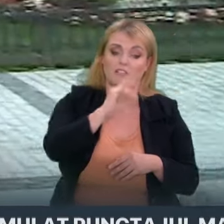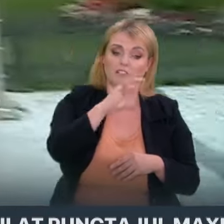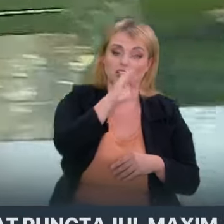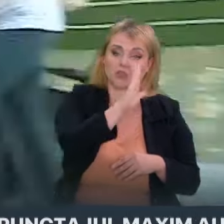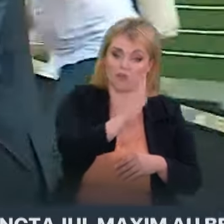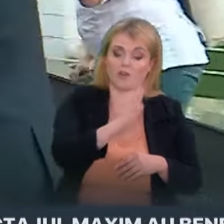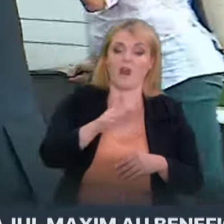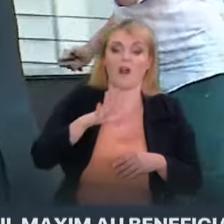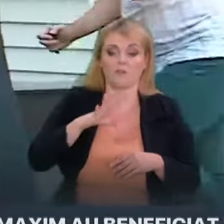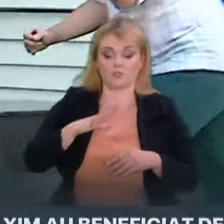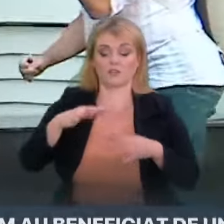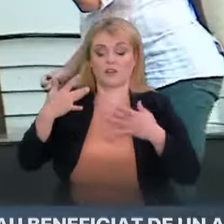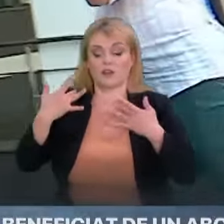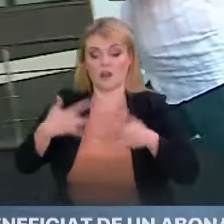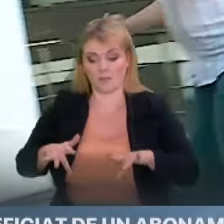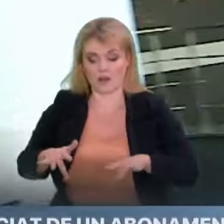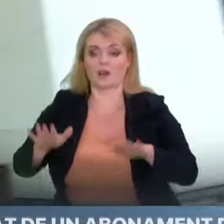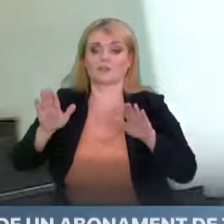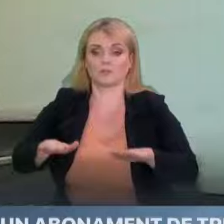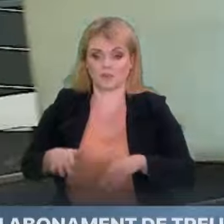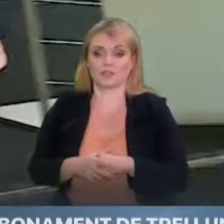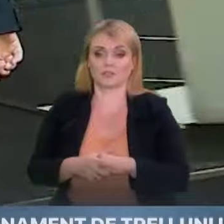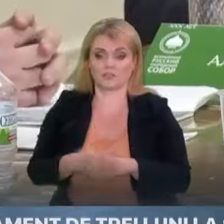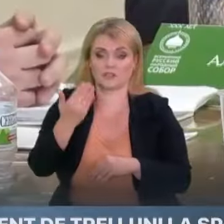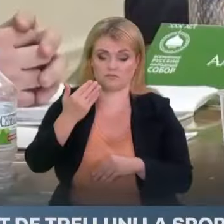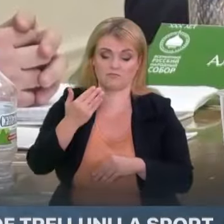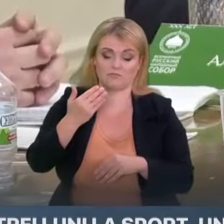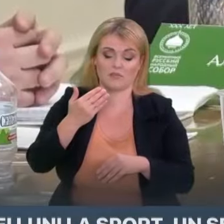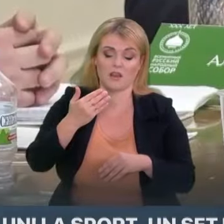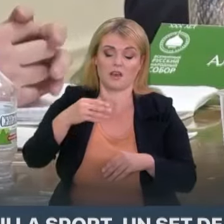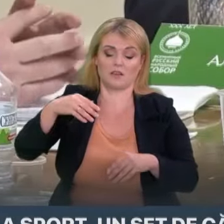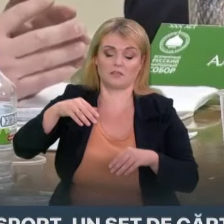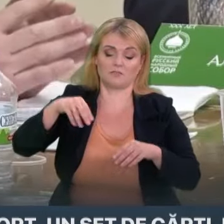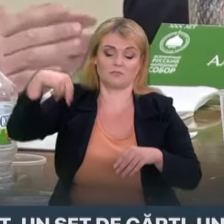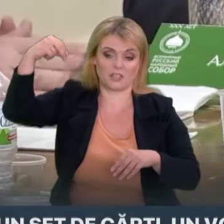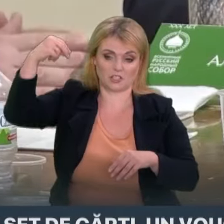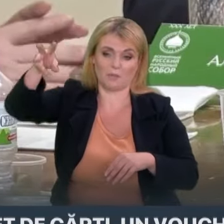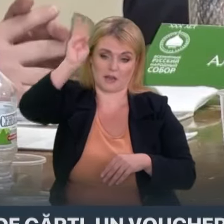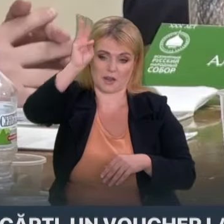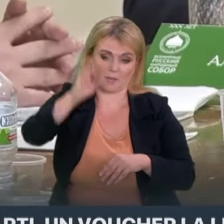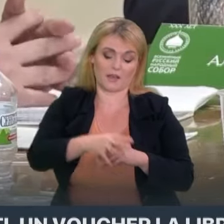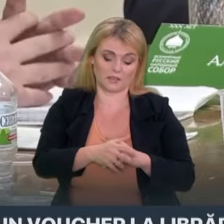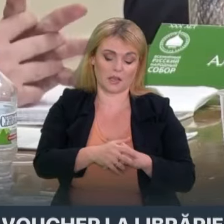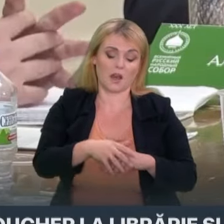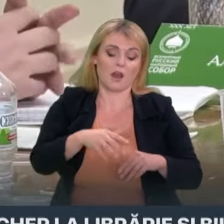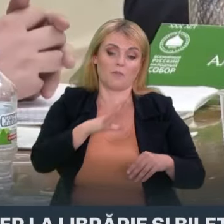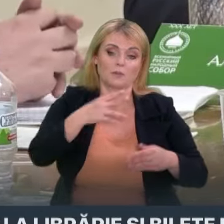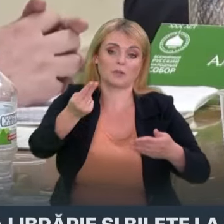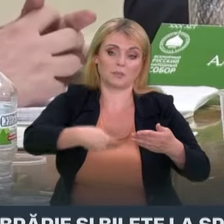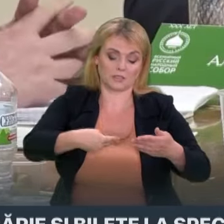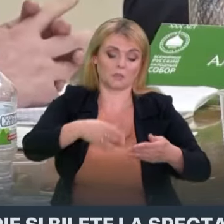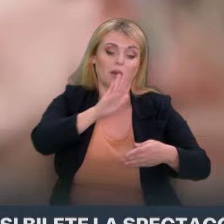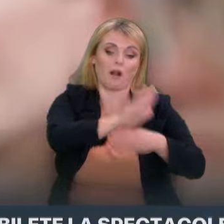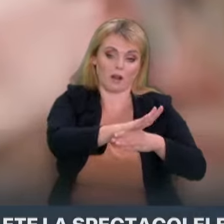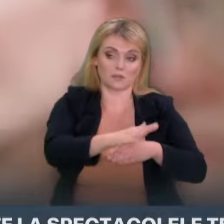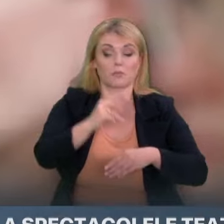funcție pe 10 septembrie printr-un decret emis de președintele rus Vladimir Putin. În locul lui a fost numit Oleg Ozerov. Acesta a activat în